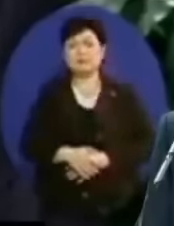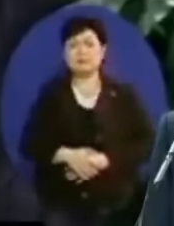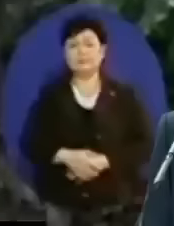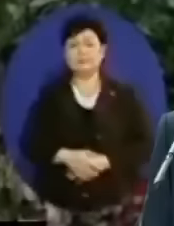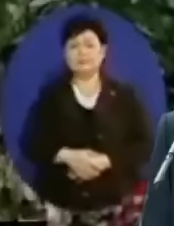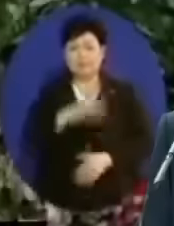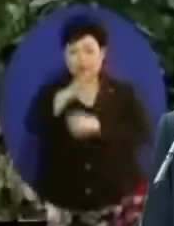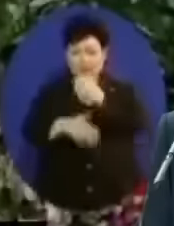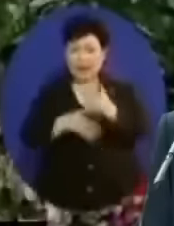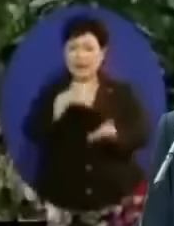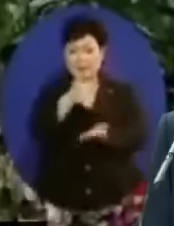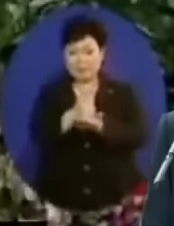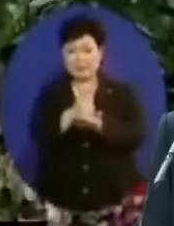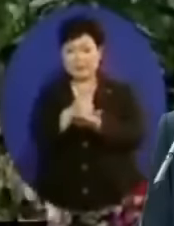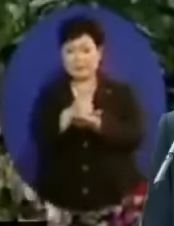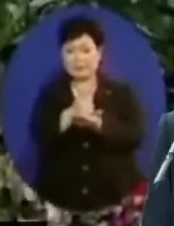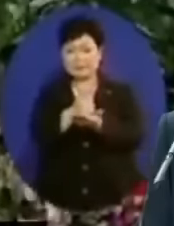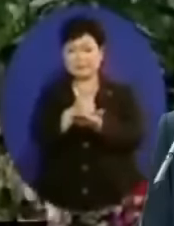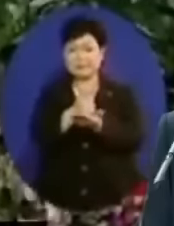하나님이